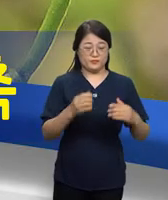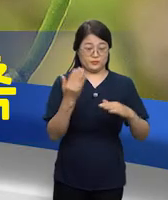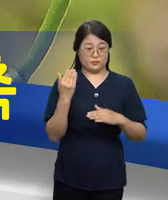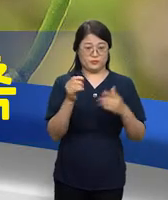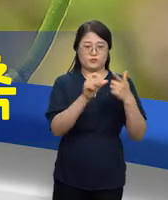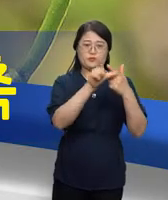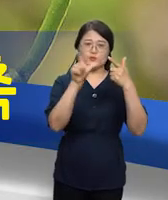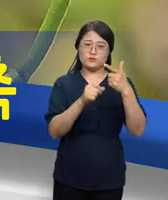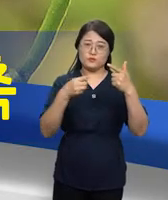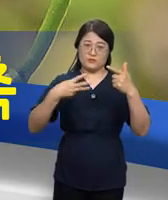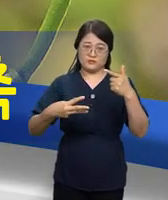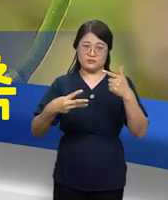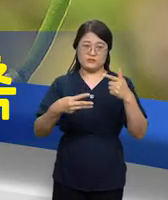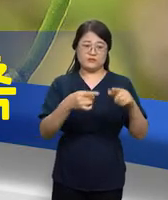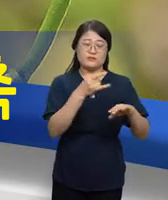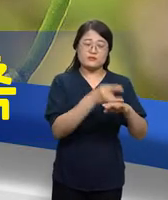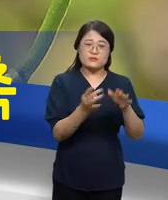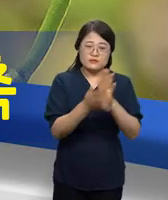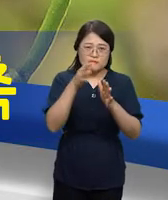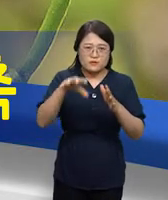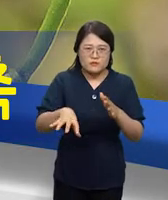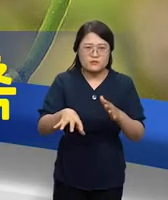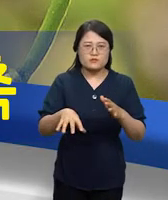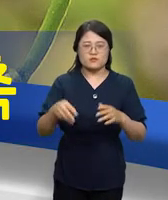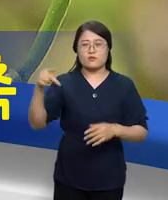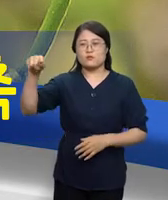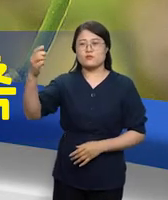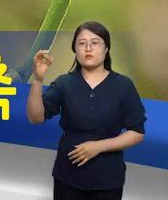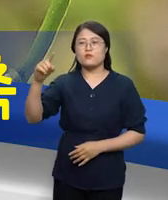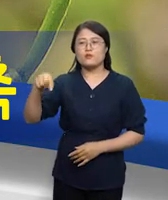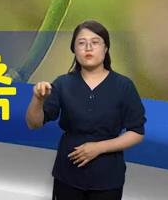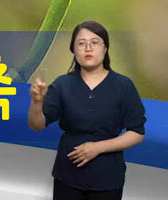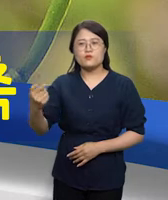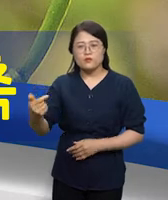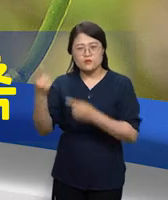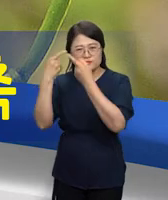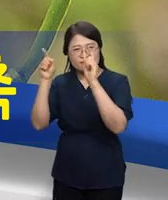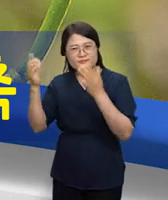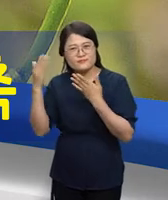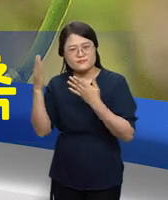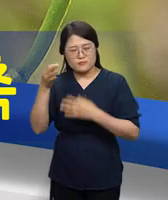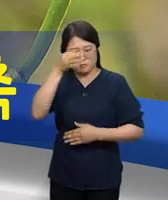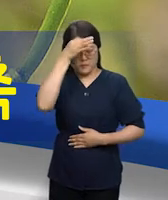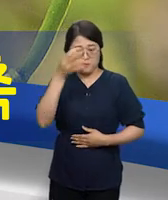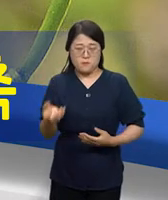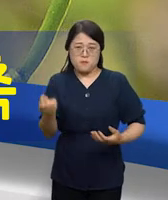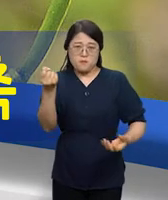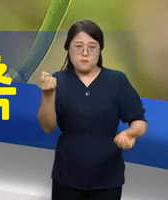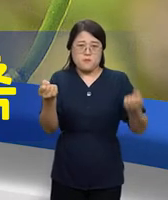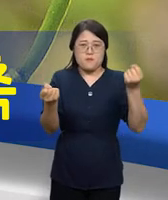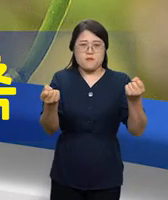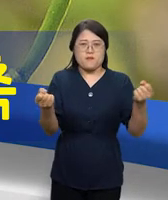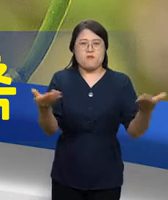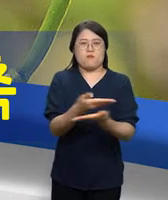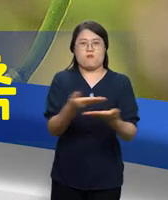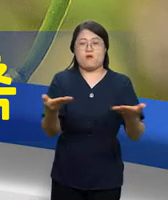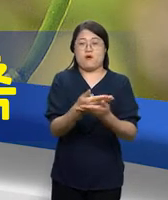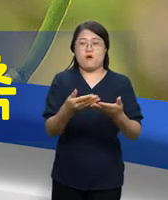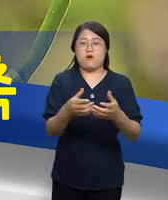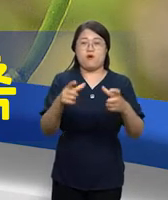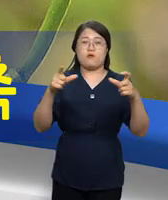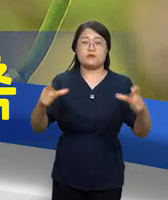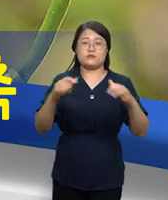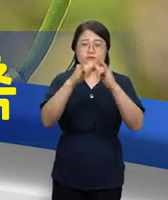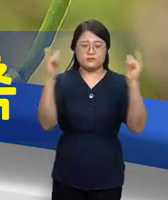의왕시는 지난 6월 3일 시청 소회의실에서 동원대학교와 함께 상호 보유하고 있는 자원을 활용하여